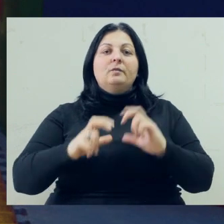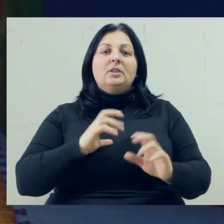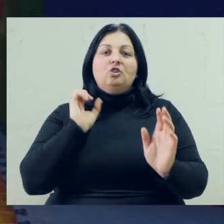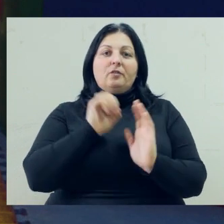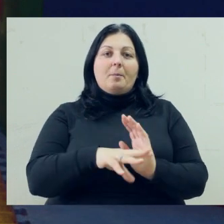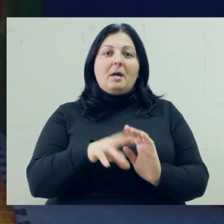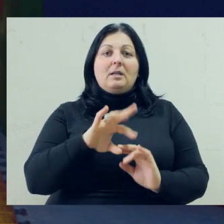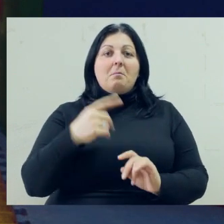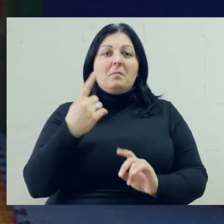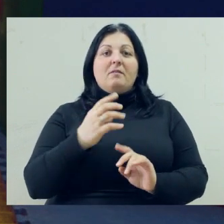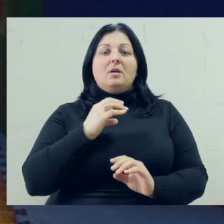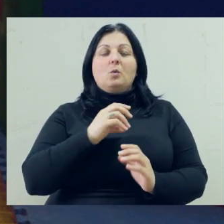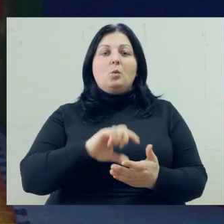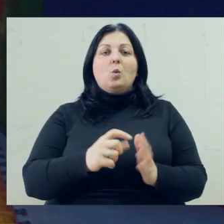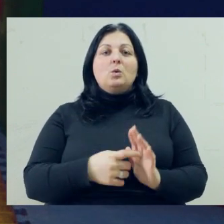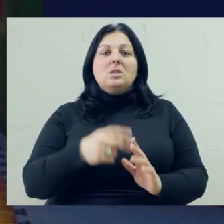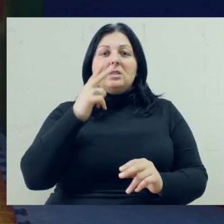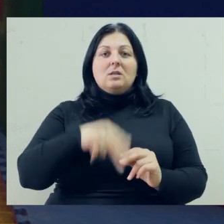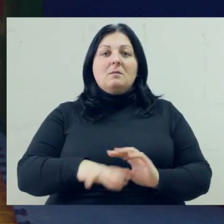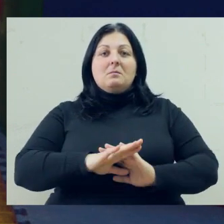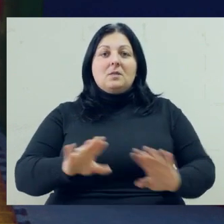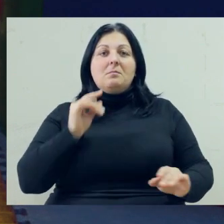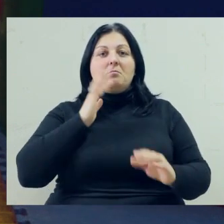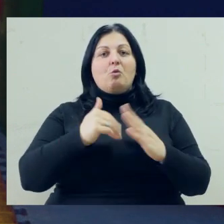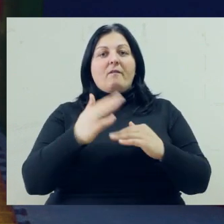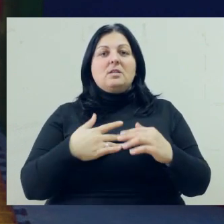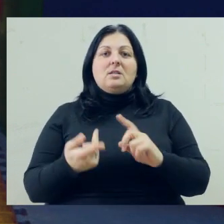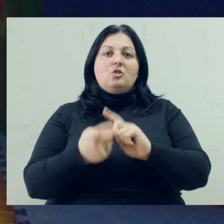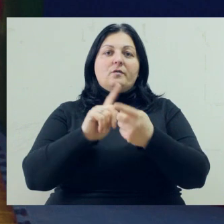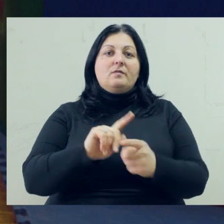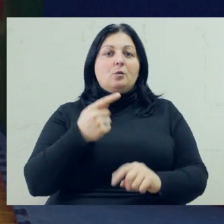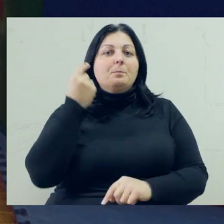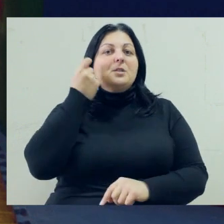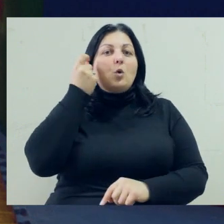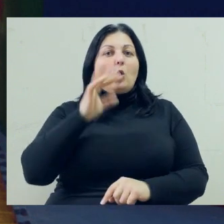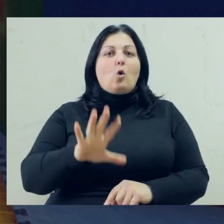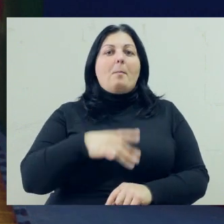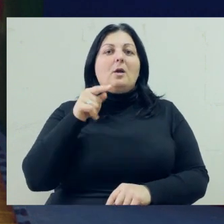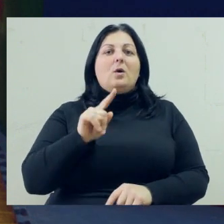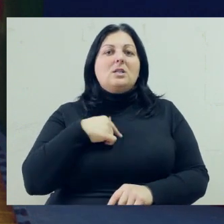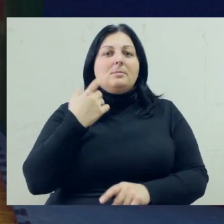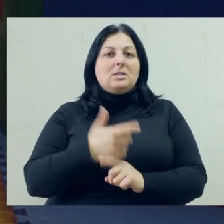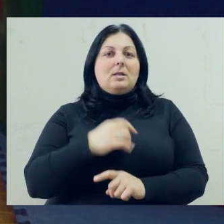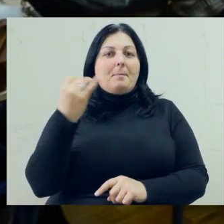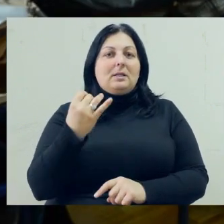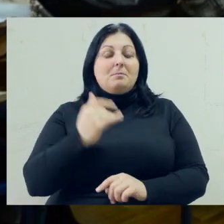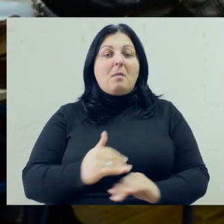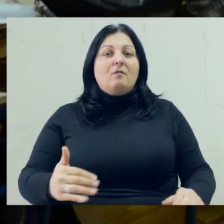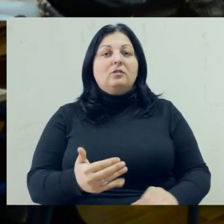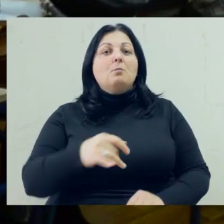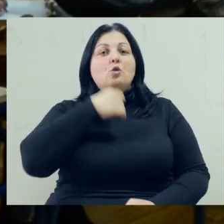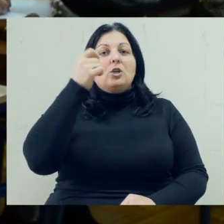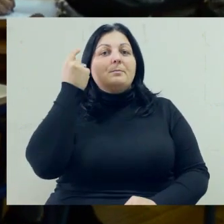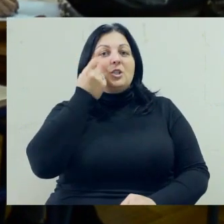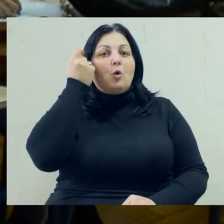universitate, și aba bare, magram, irul curs de stau, nici șemdec, profesie și evițuale. Mitorom, mi-u hutiro, psihologul pe o israt, zalien mă interesează.